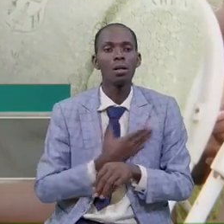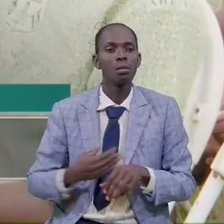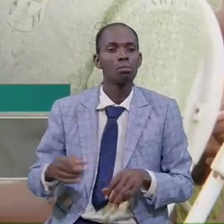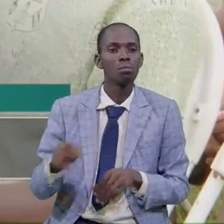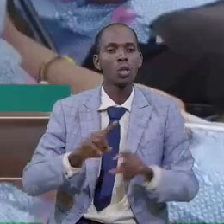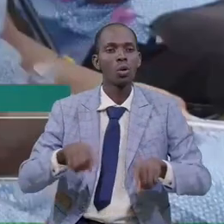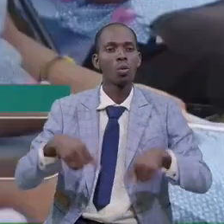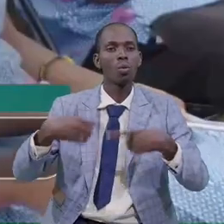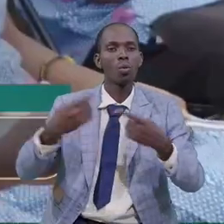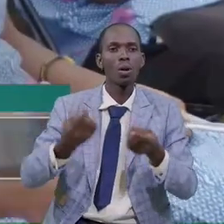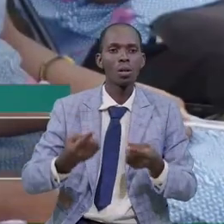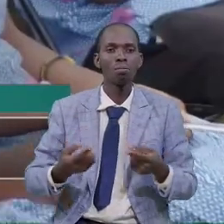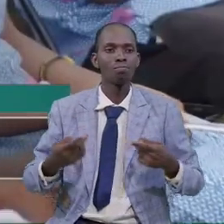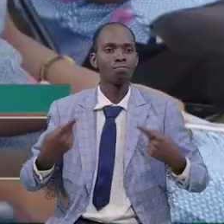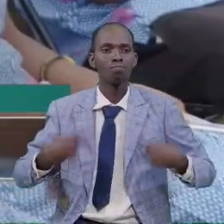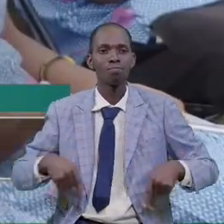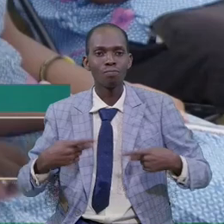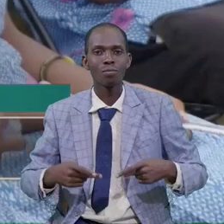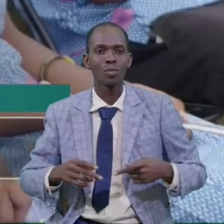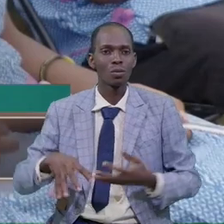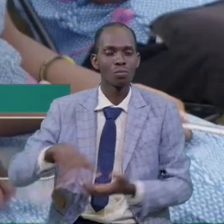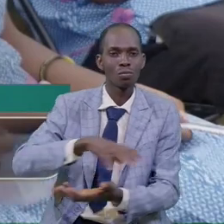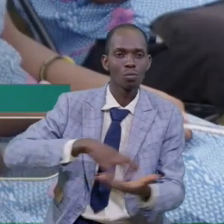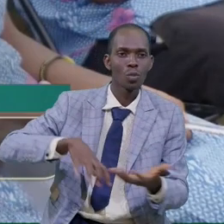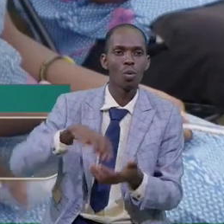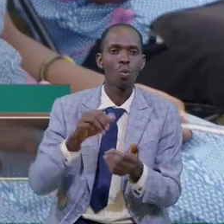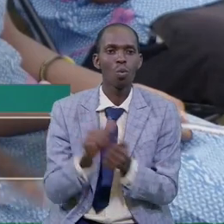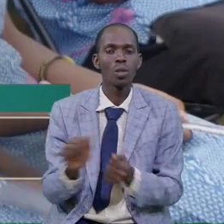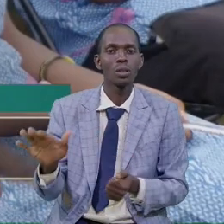par leurs actions.